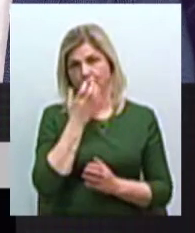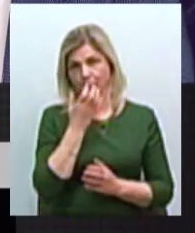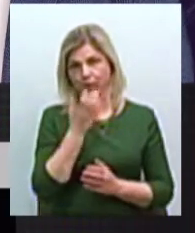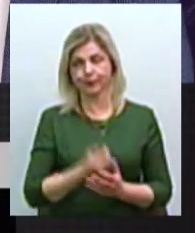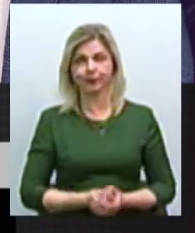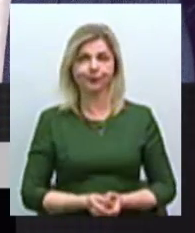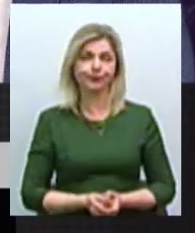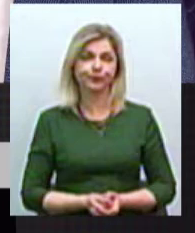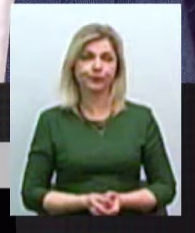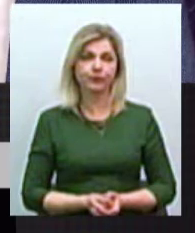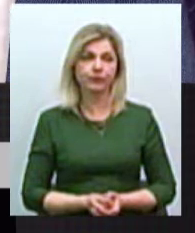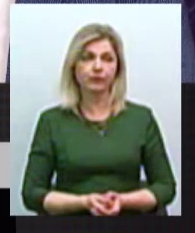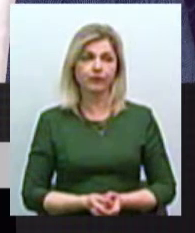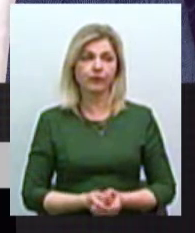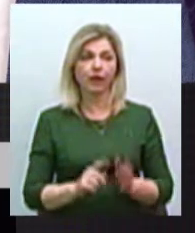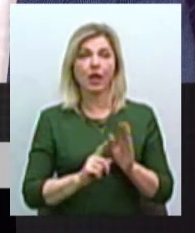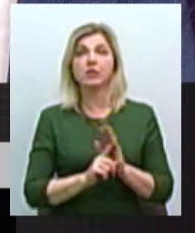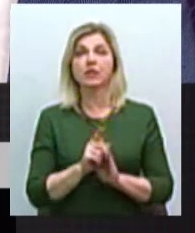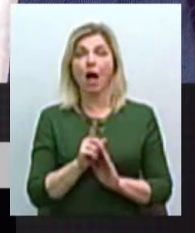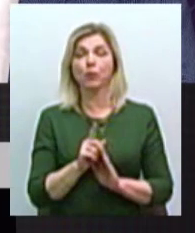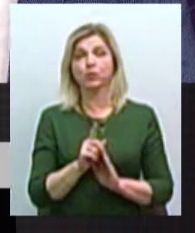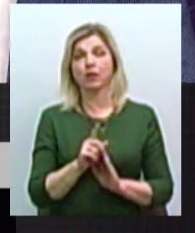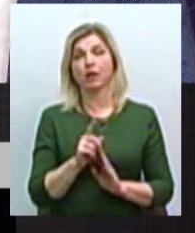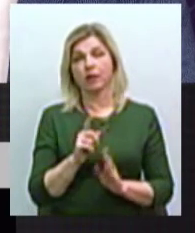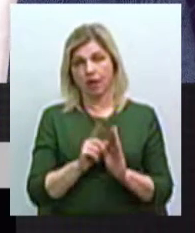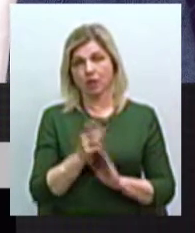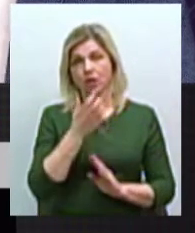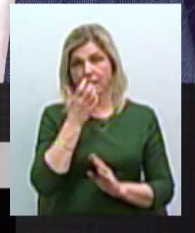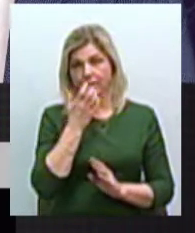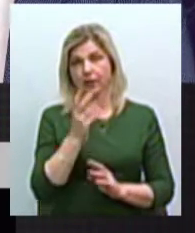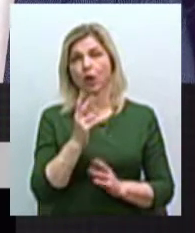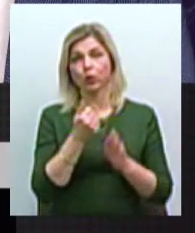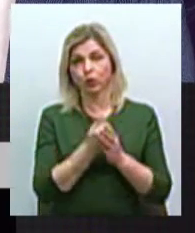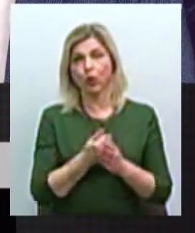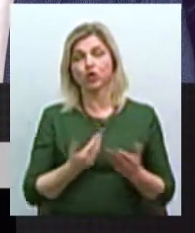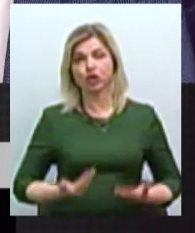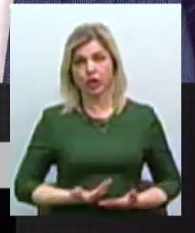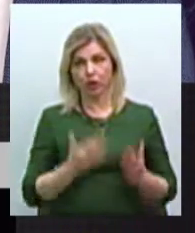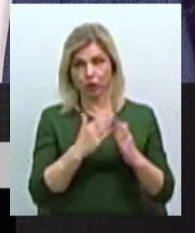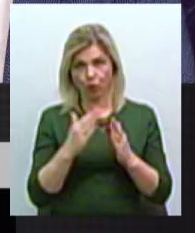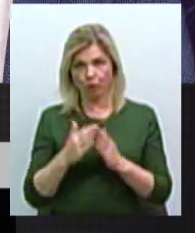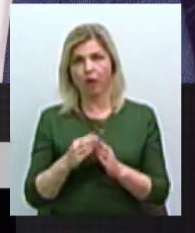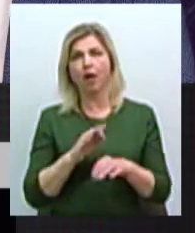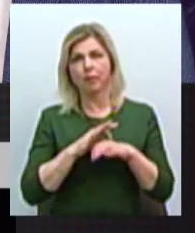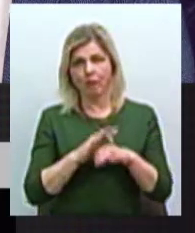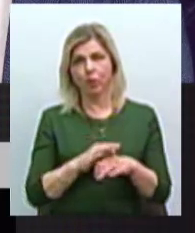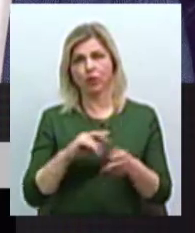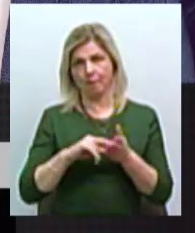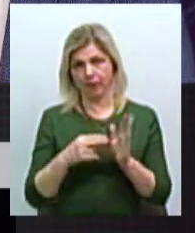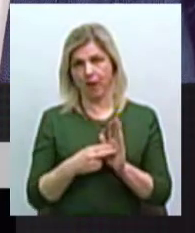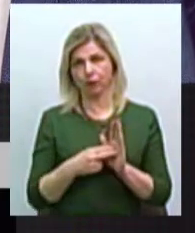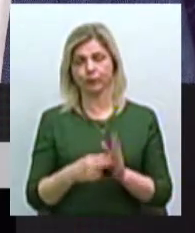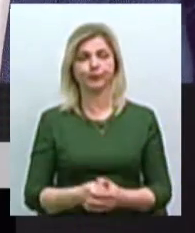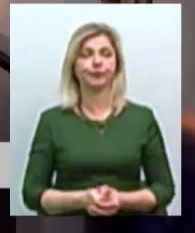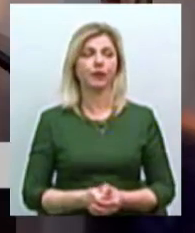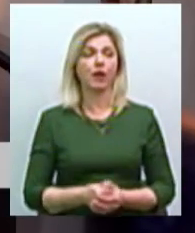принципі, запуск тепла що до помешкань наших мешканців проходить у плановому режимі. Будь ласка,